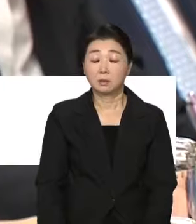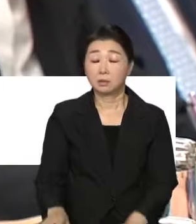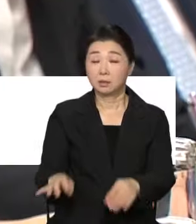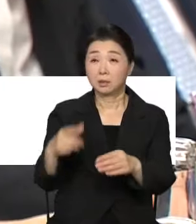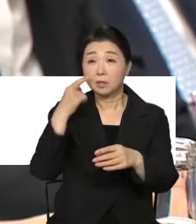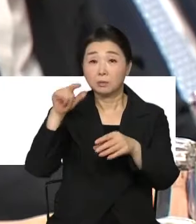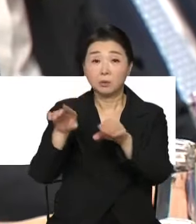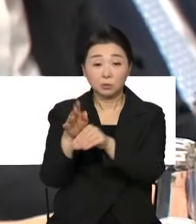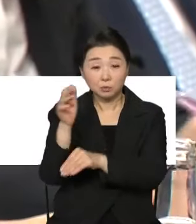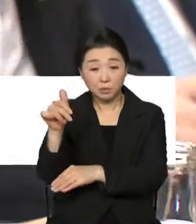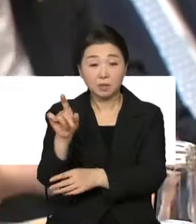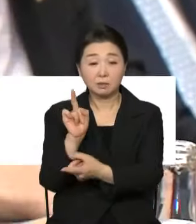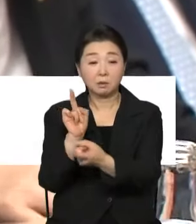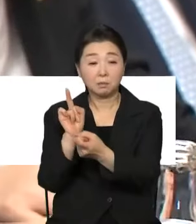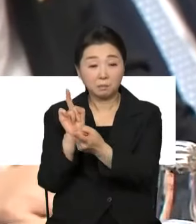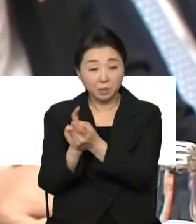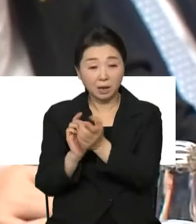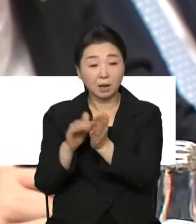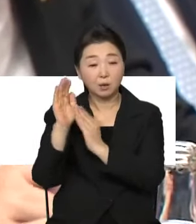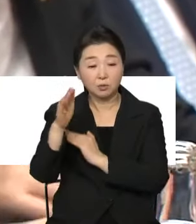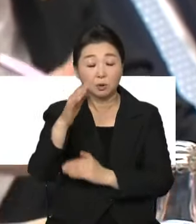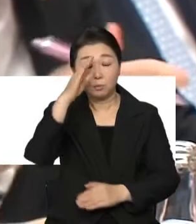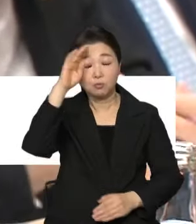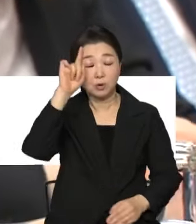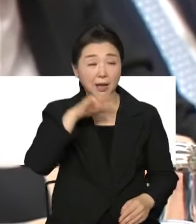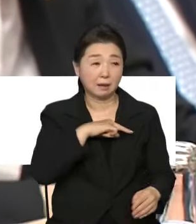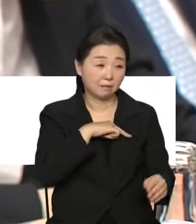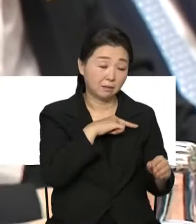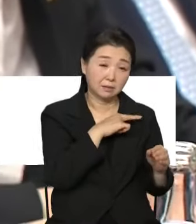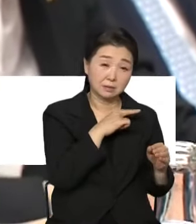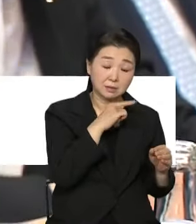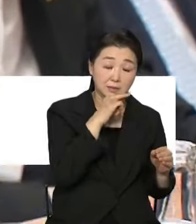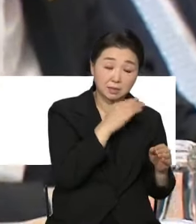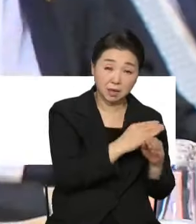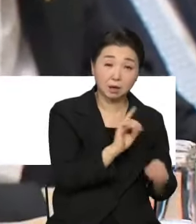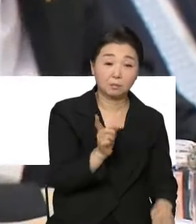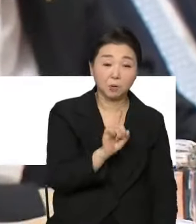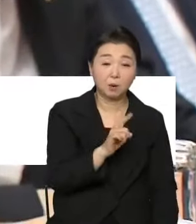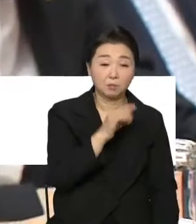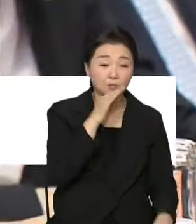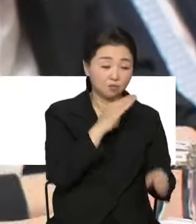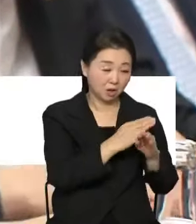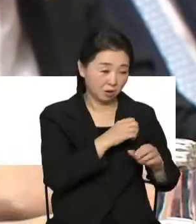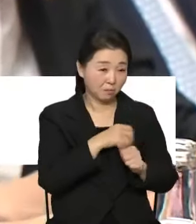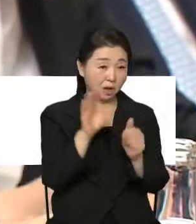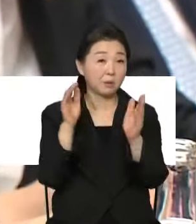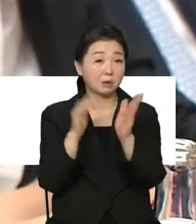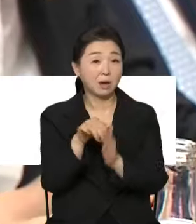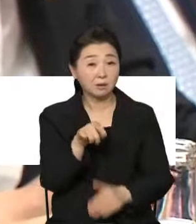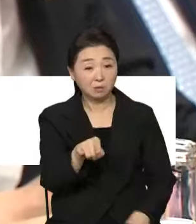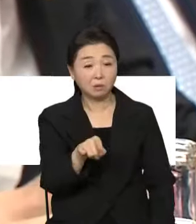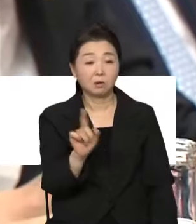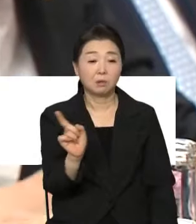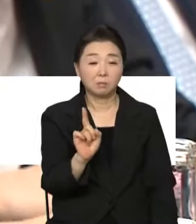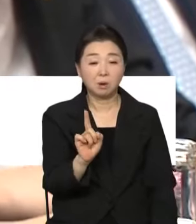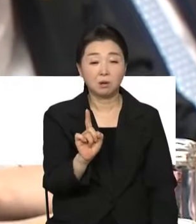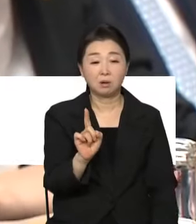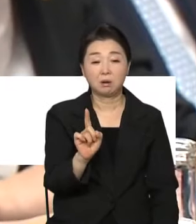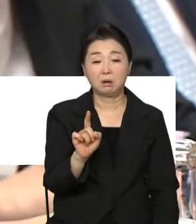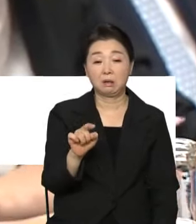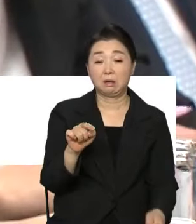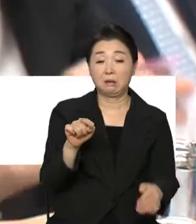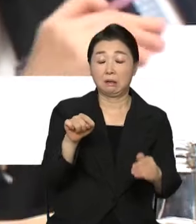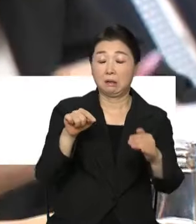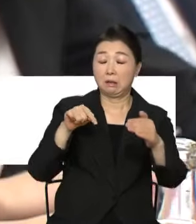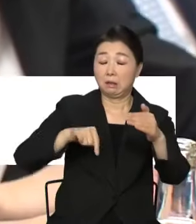이후 러북 간 군사 협력이 북한군 파병으로 이어지는 등 영내 및